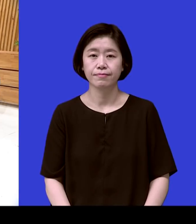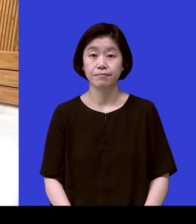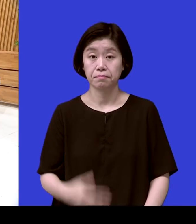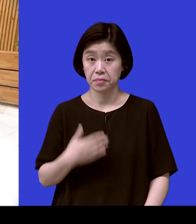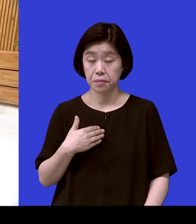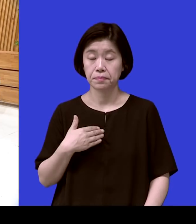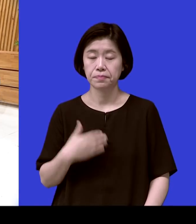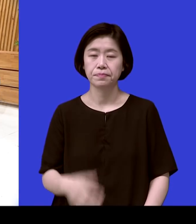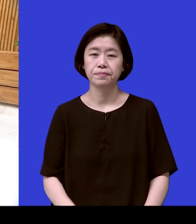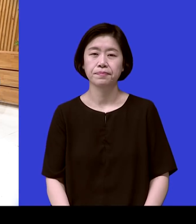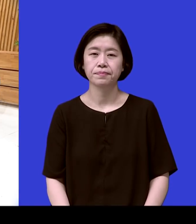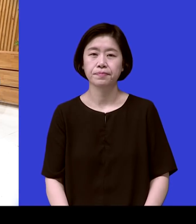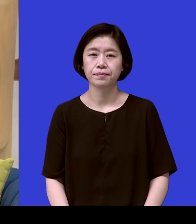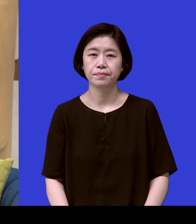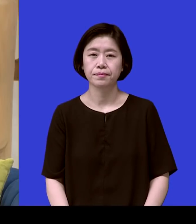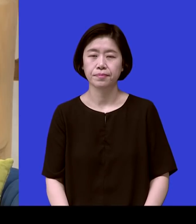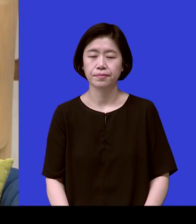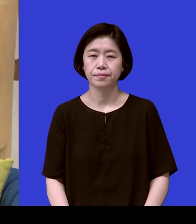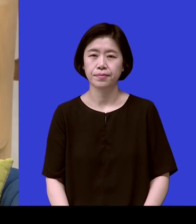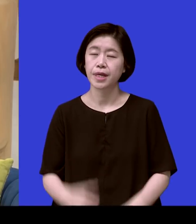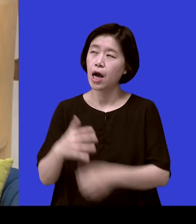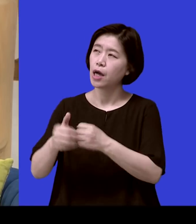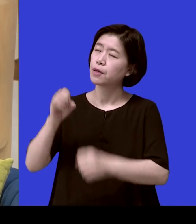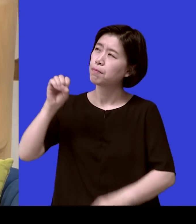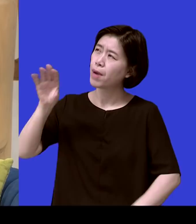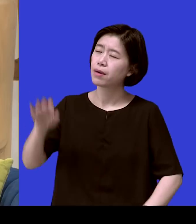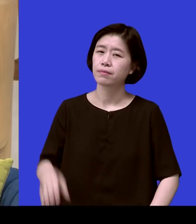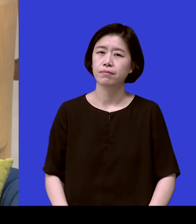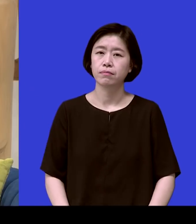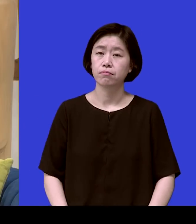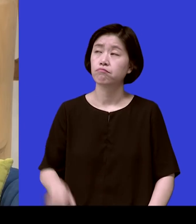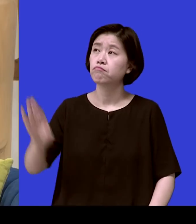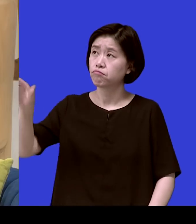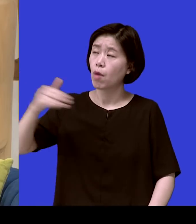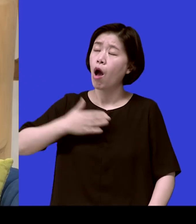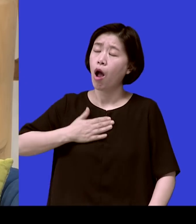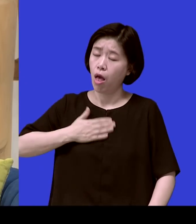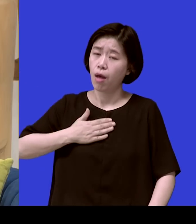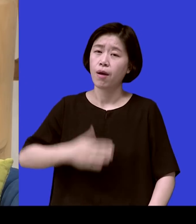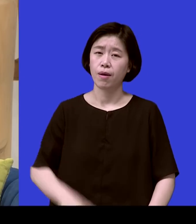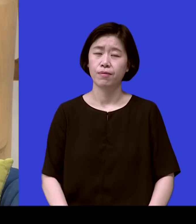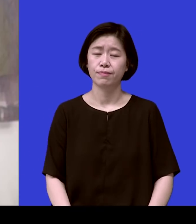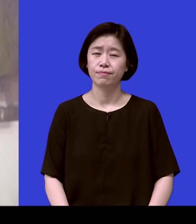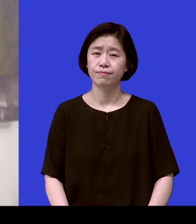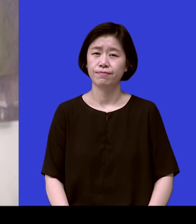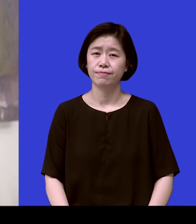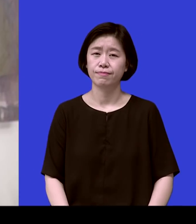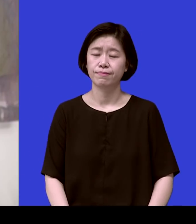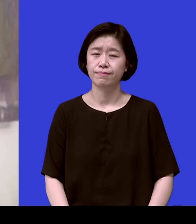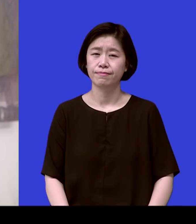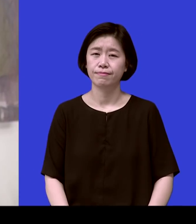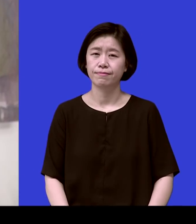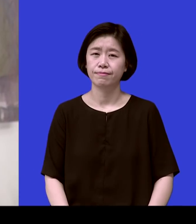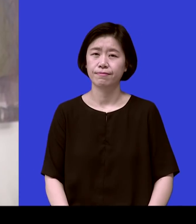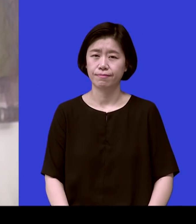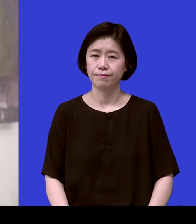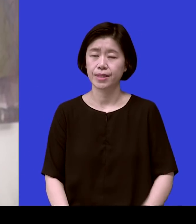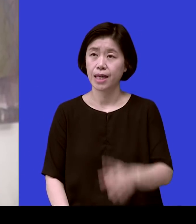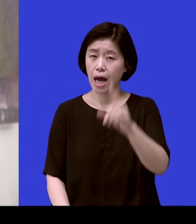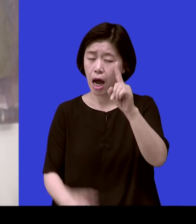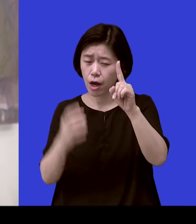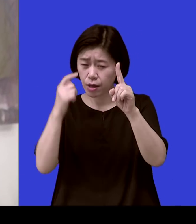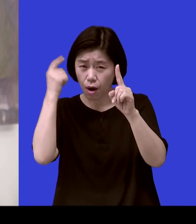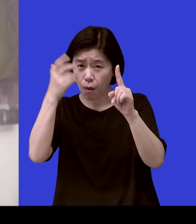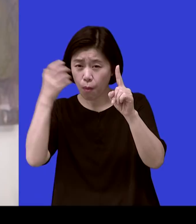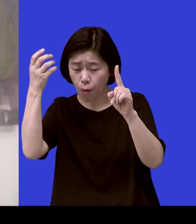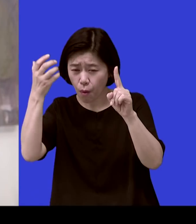버스를 타고 가면서 하나님께 하나님 이제 알겠어요. 그러니까 한 영혼이